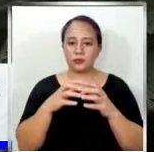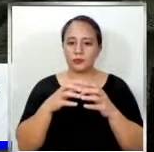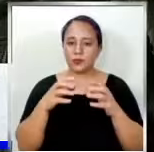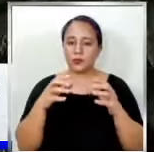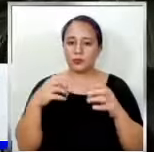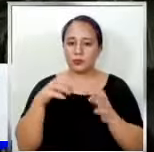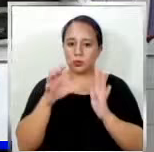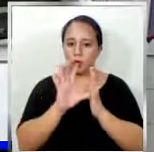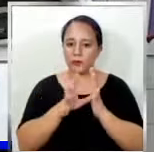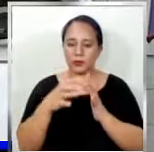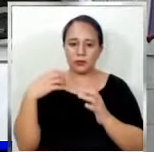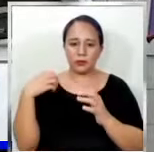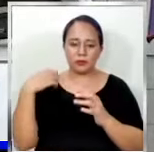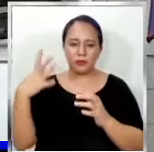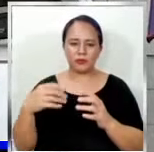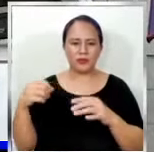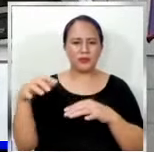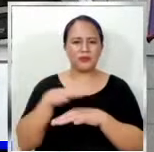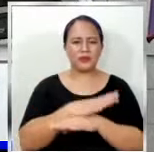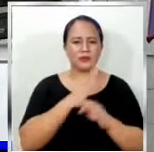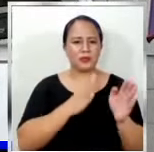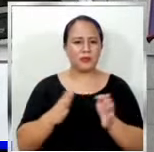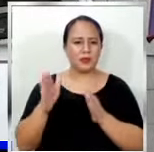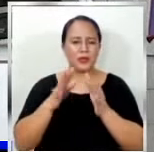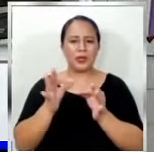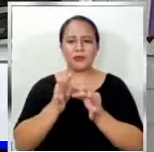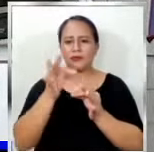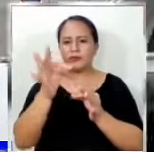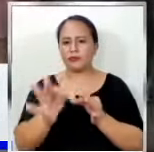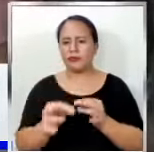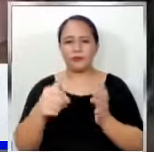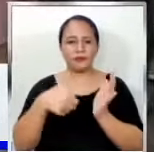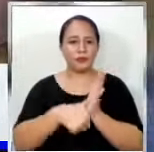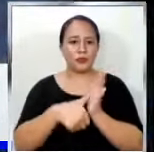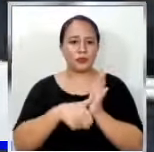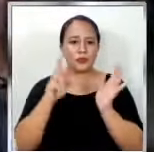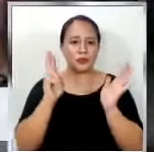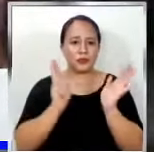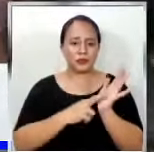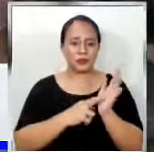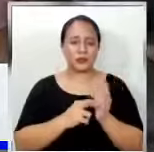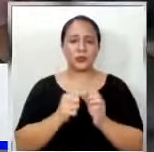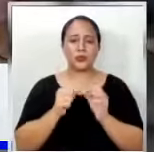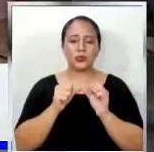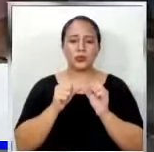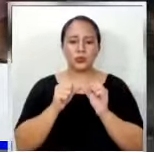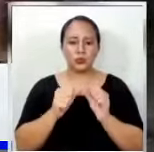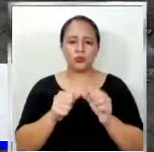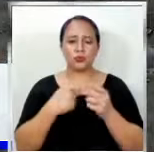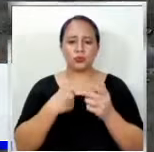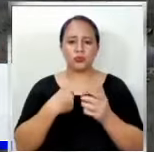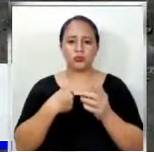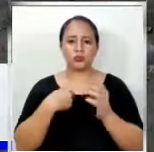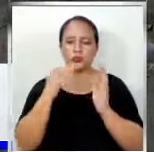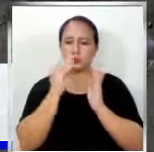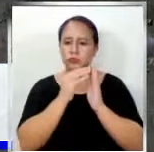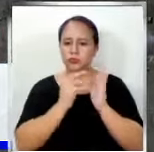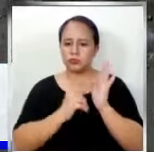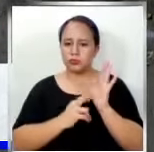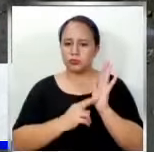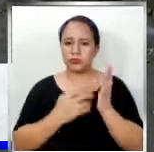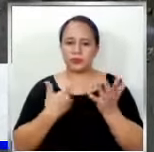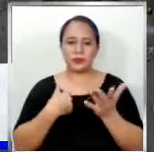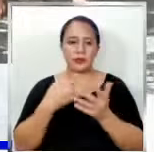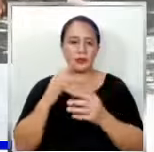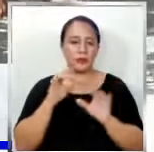paghahanda sa eleksyon kung pahahabain pa ang voter registration. Tuloy naman ang pila sa mga registration center. Alas 8 ng